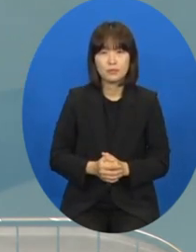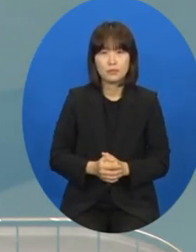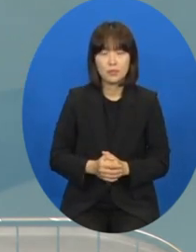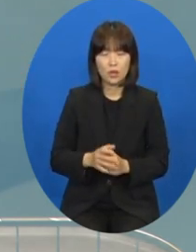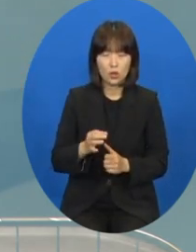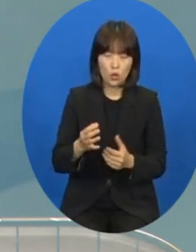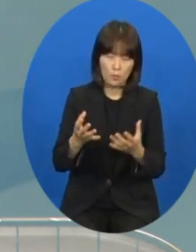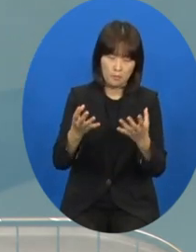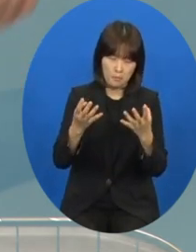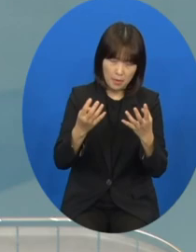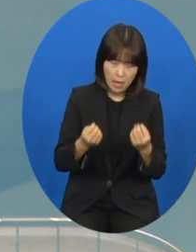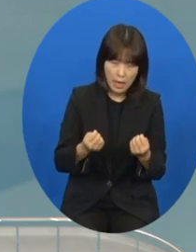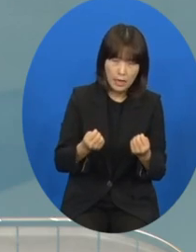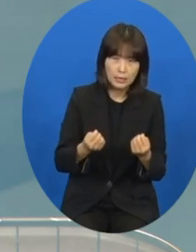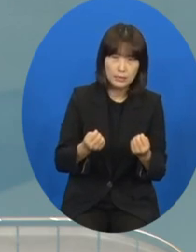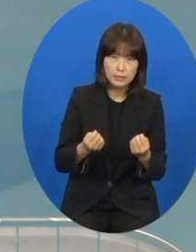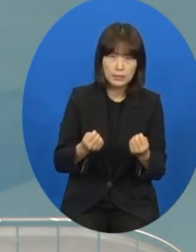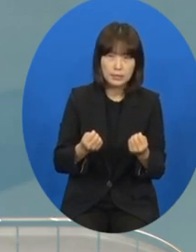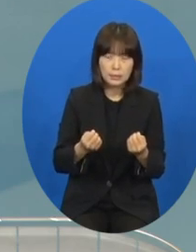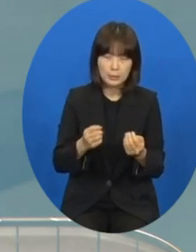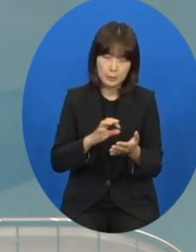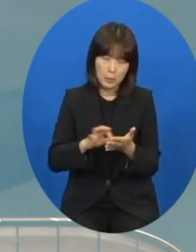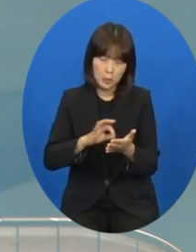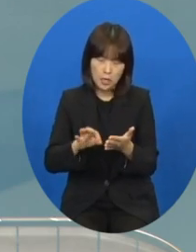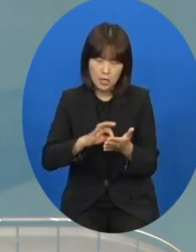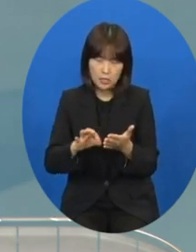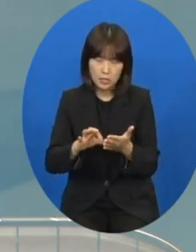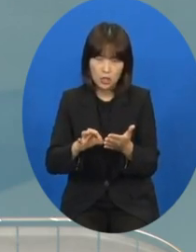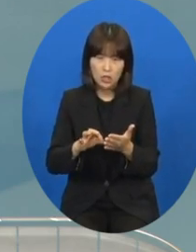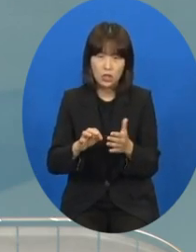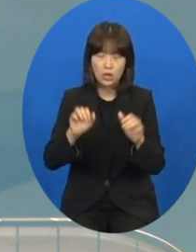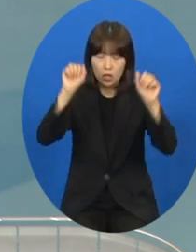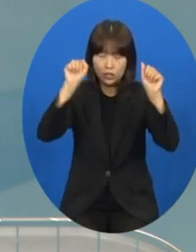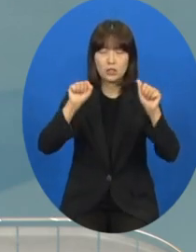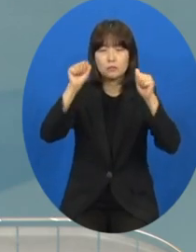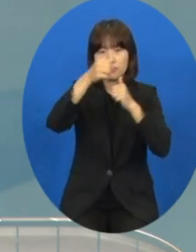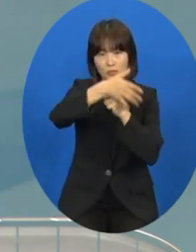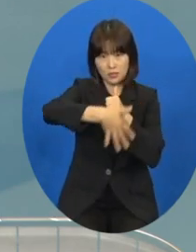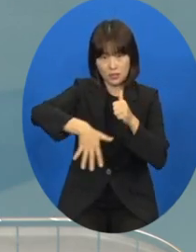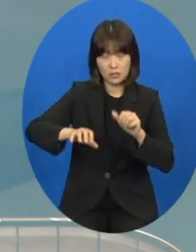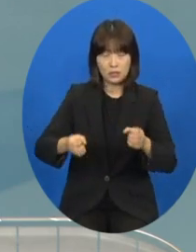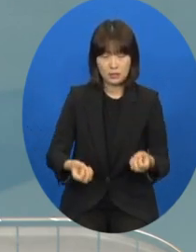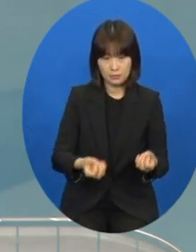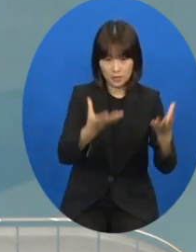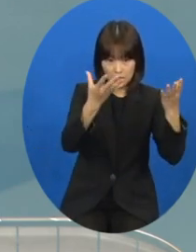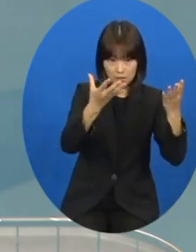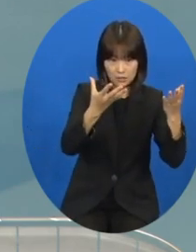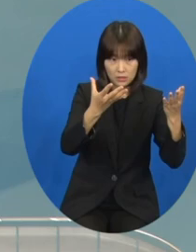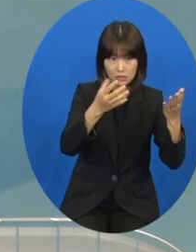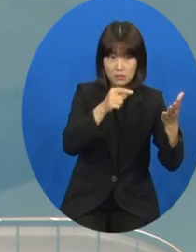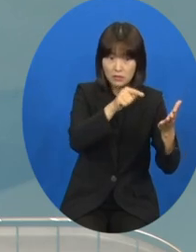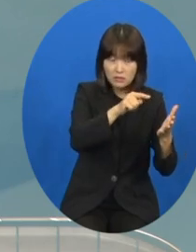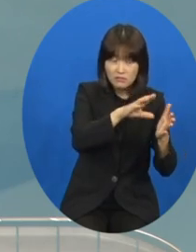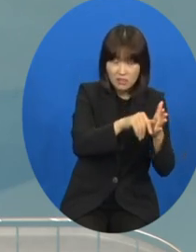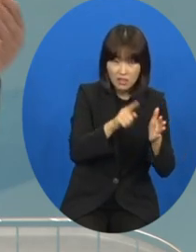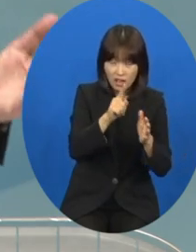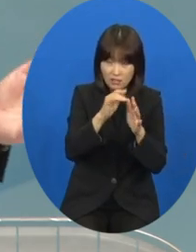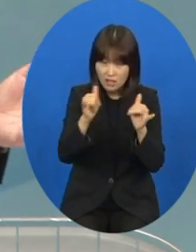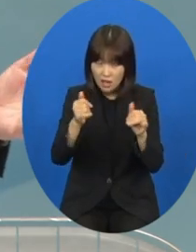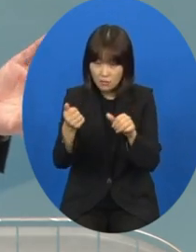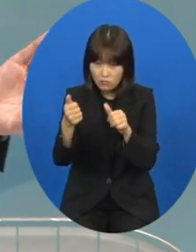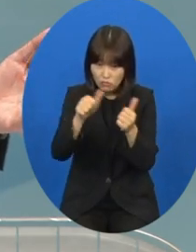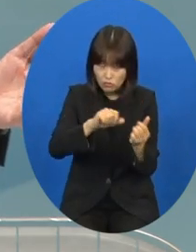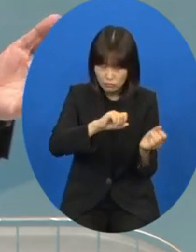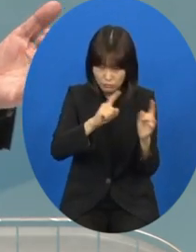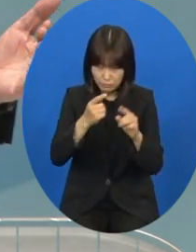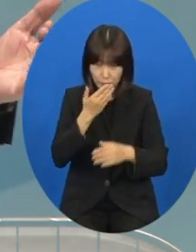들여서 엄청난 스포츠 이벤트를 해도 한 사람의 죽은 자가 살아날 수 없잖아요. 지난 2000년